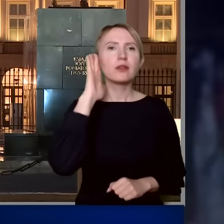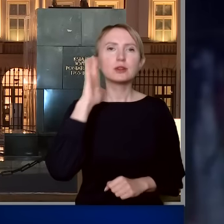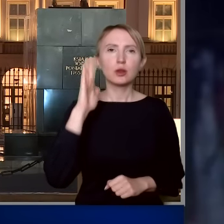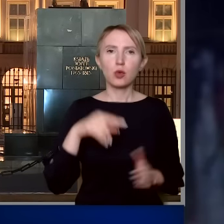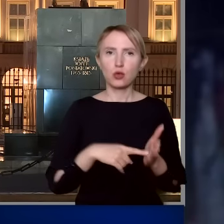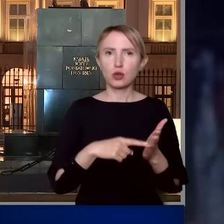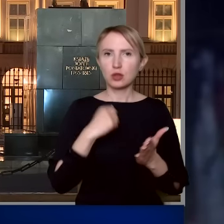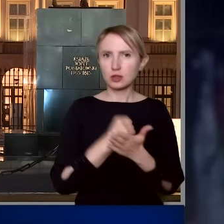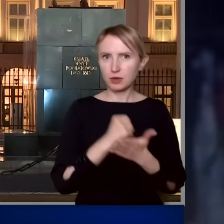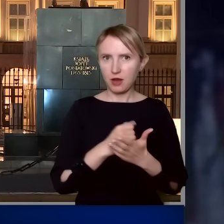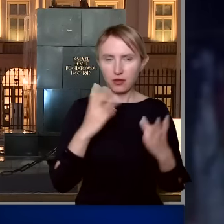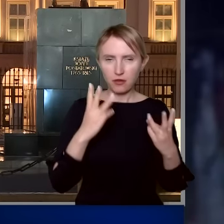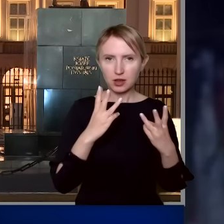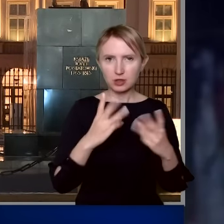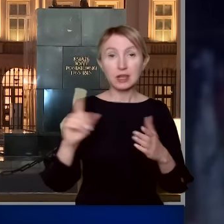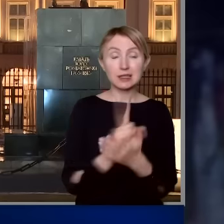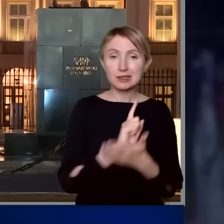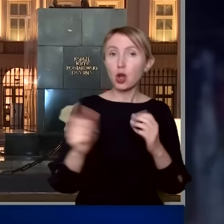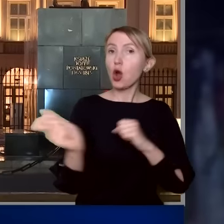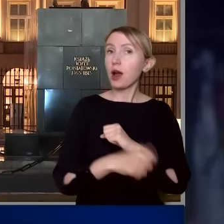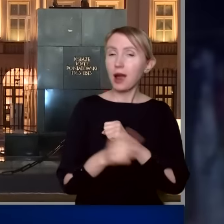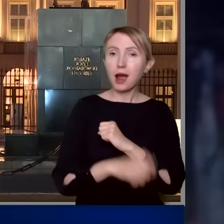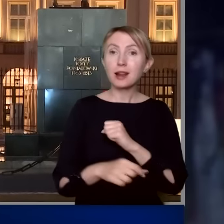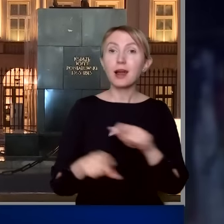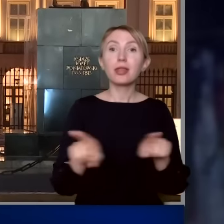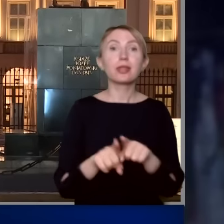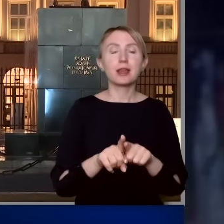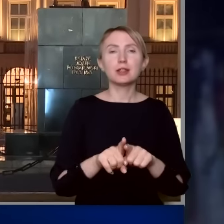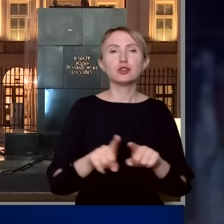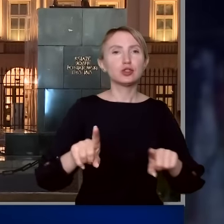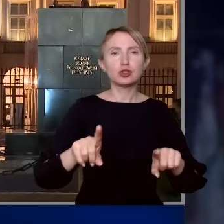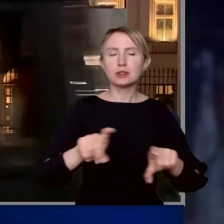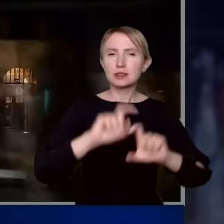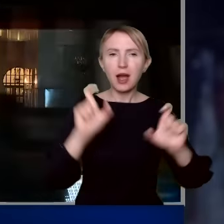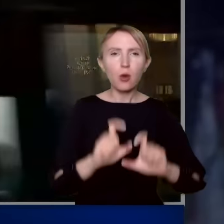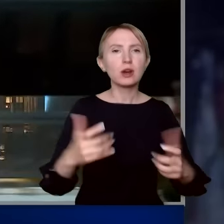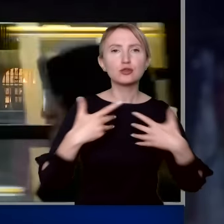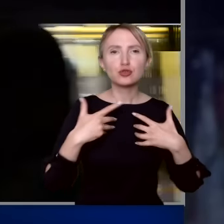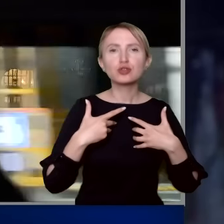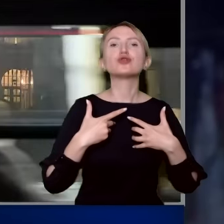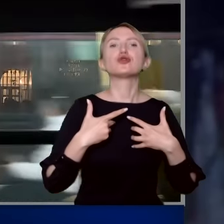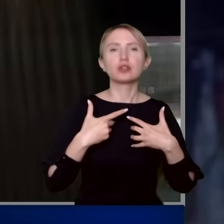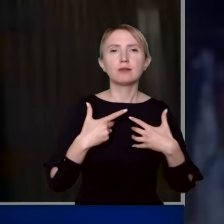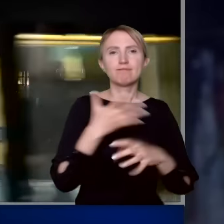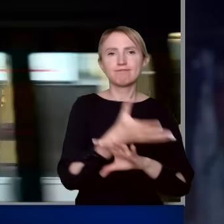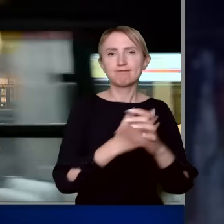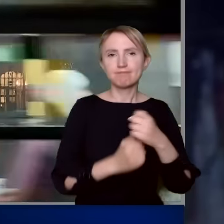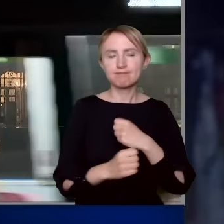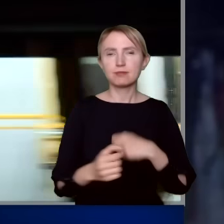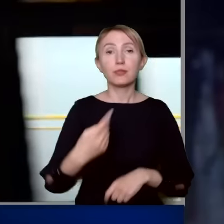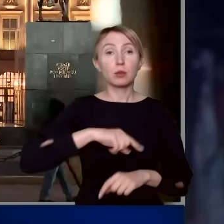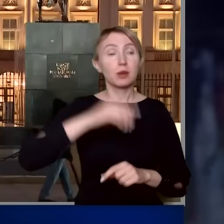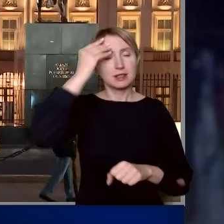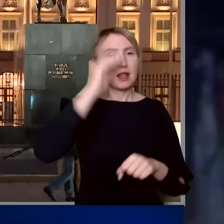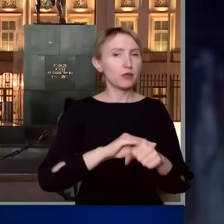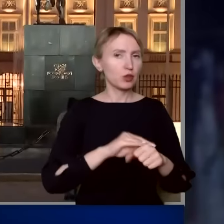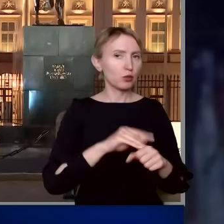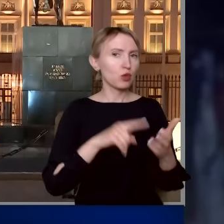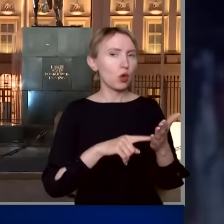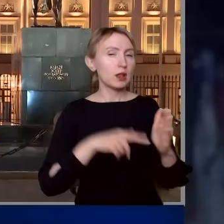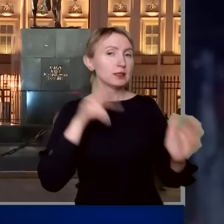sprawy, grożące kary są łącznie z dożywotnim pozbawieniem wolności. Przypomnę, zawiadomienie, które my złożyliśmy, dotyczy zamachu